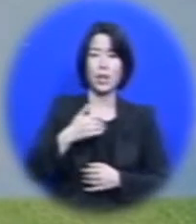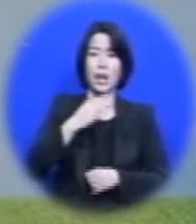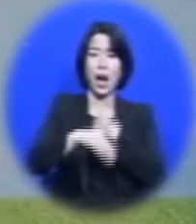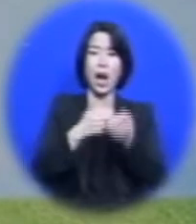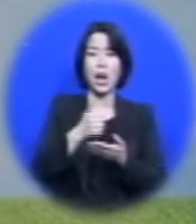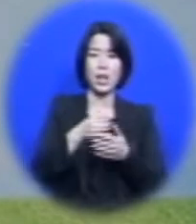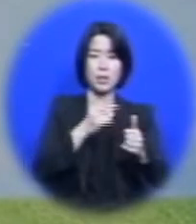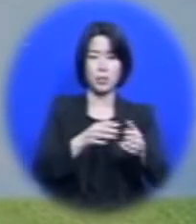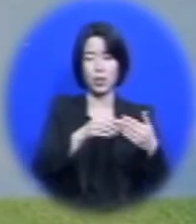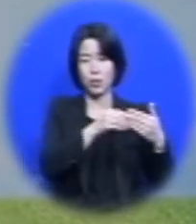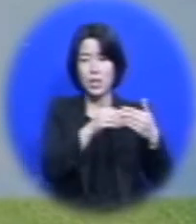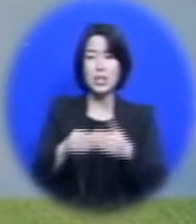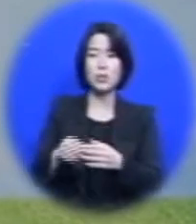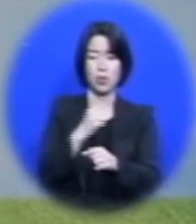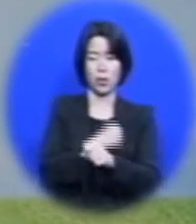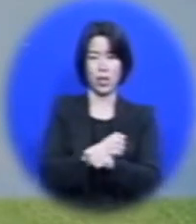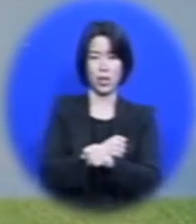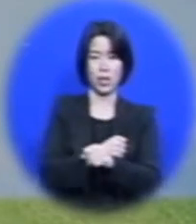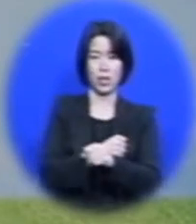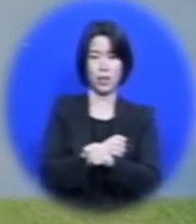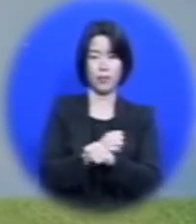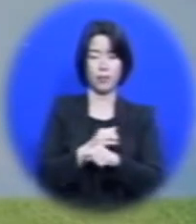하나님께로 인도합니다.